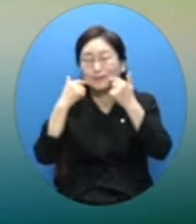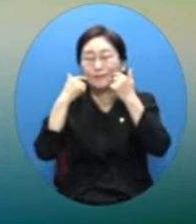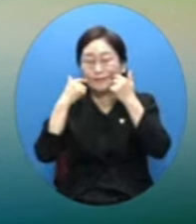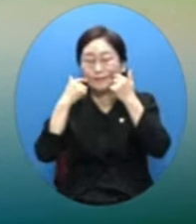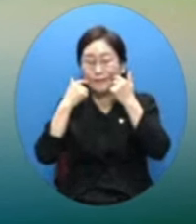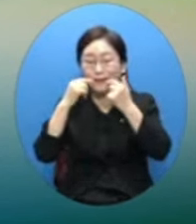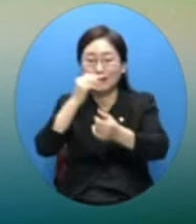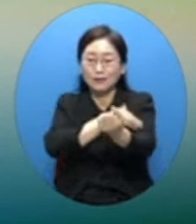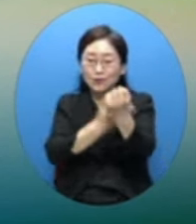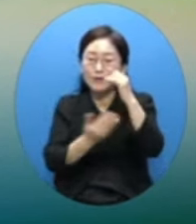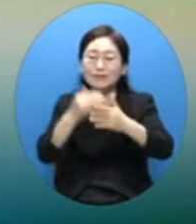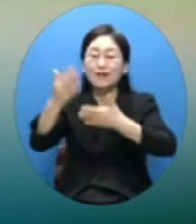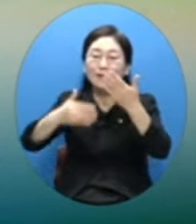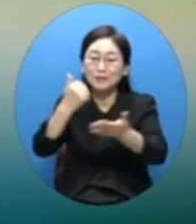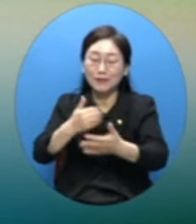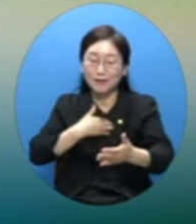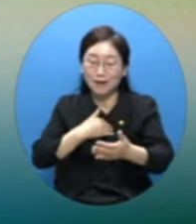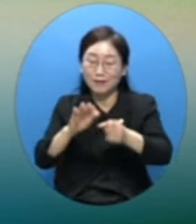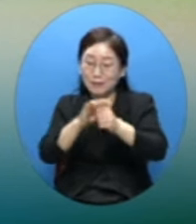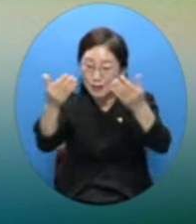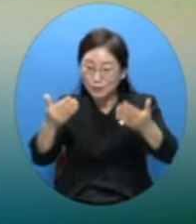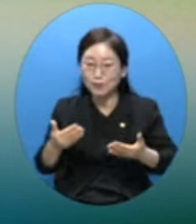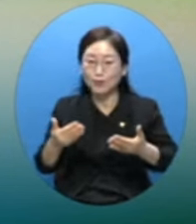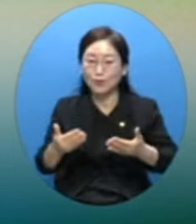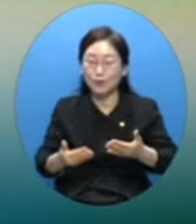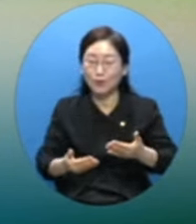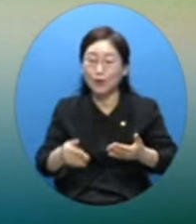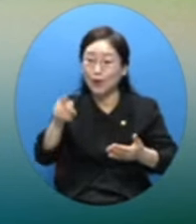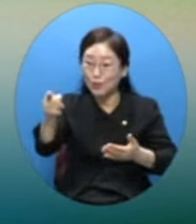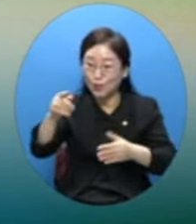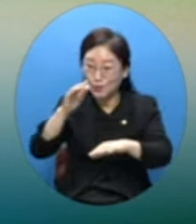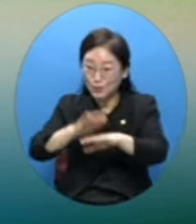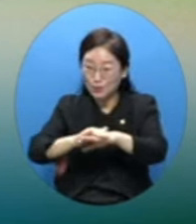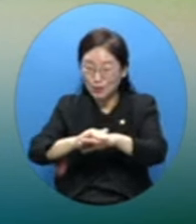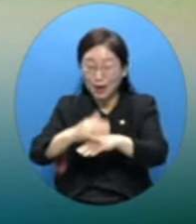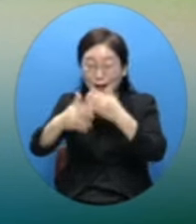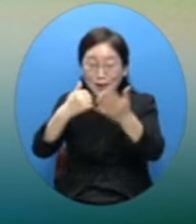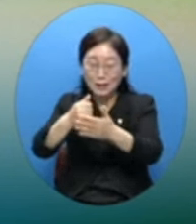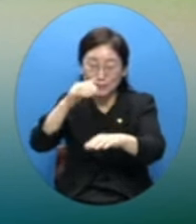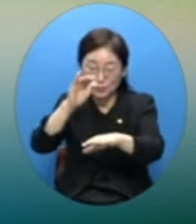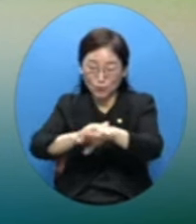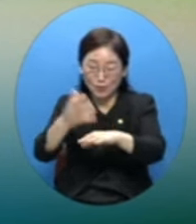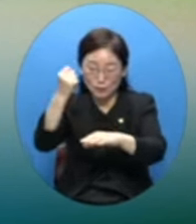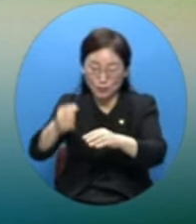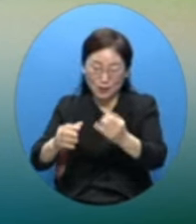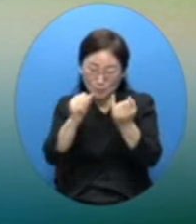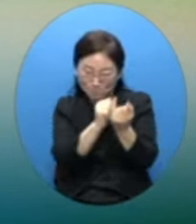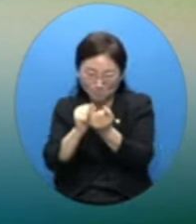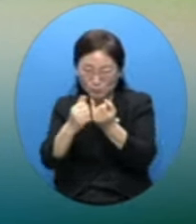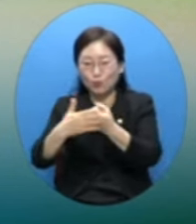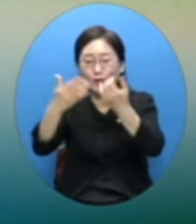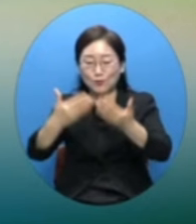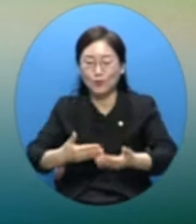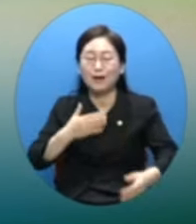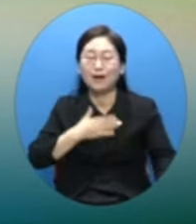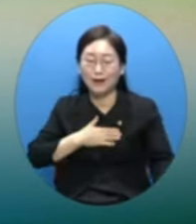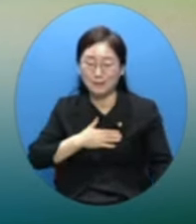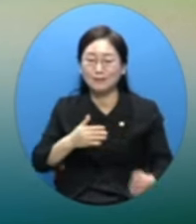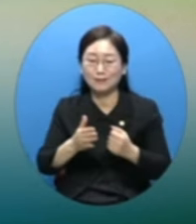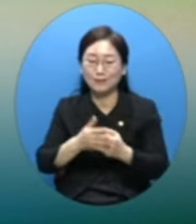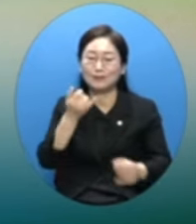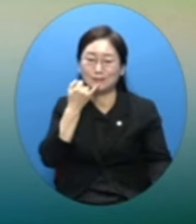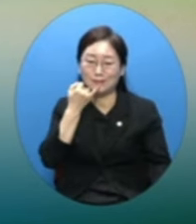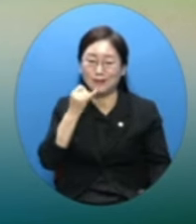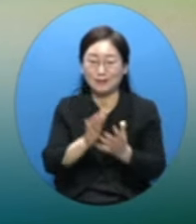전능하신 하나님께서 나를 사랑하시고 당신의 손으로를 하고 계신다는 사실을 알기 때문입니다